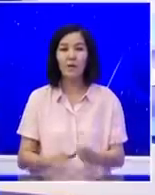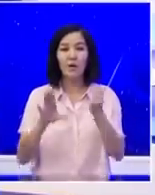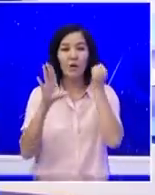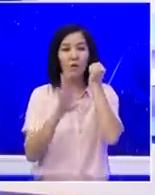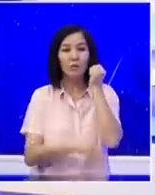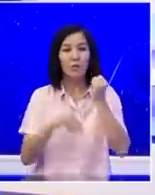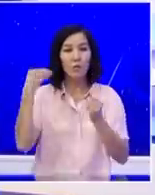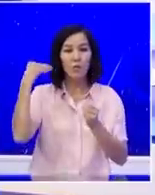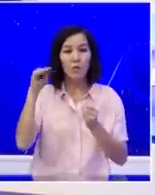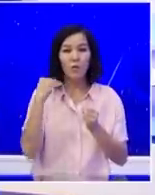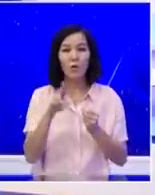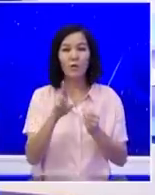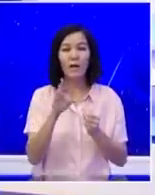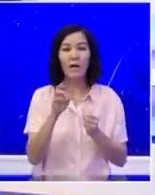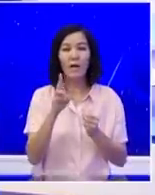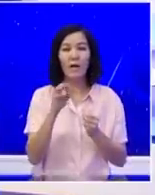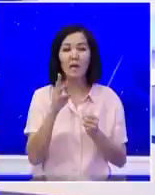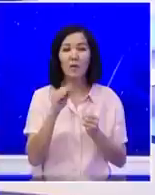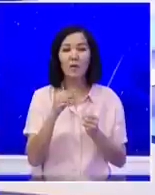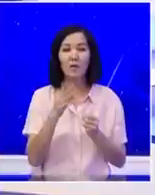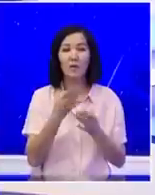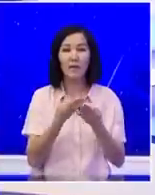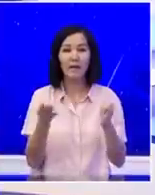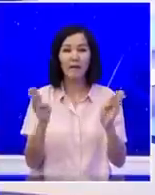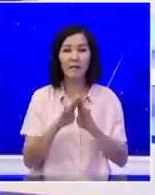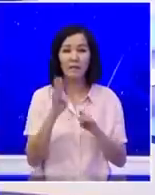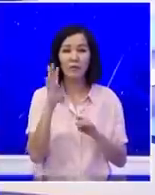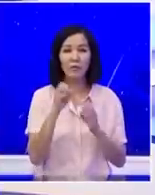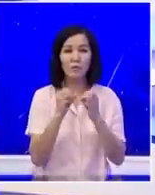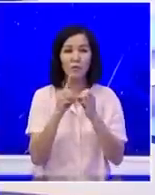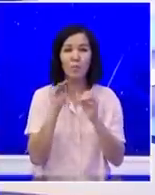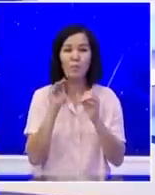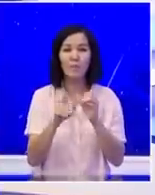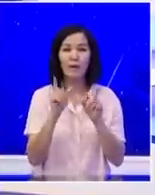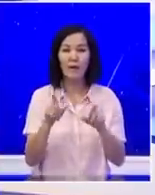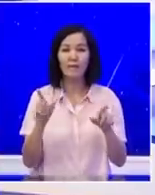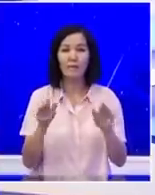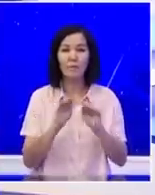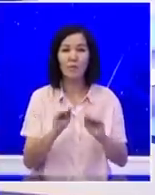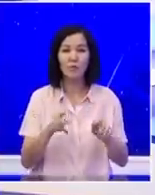Соңғы қоңырауда корона карантин режимінде Жетісу өңіріндегі 411 мыңнан астам оқушы